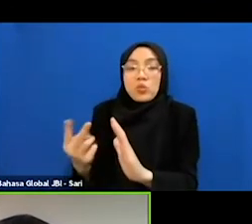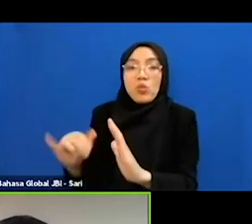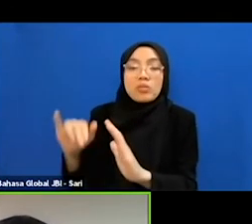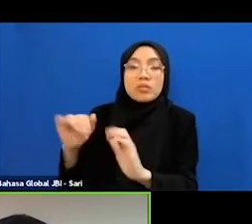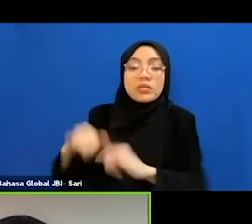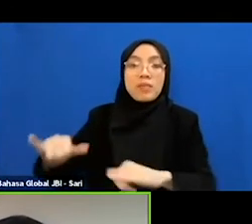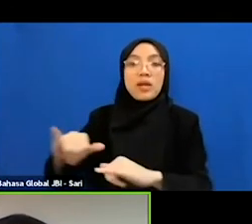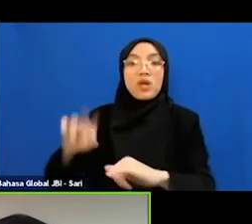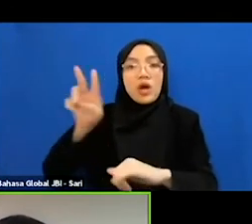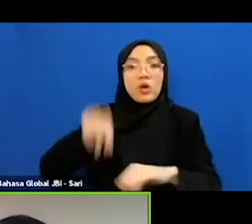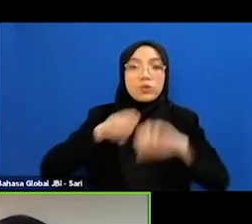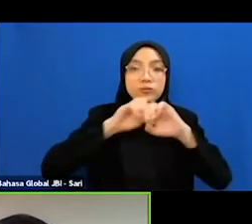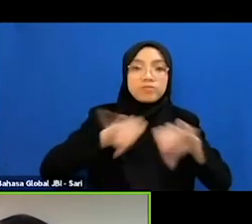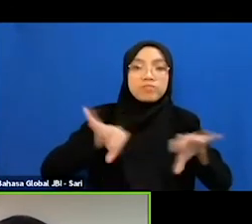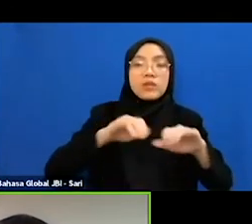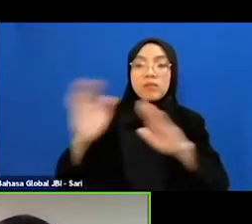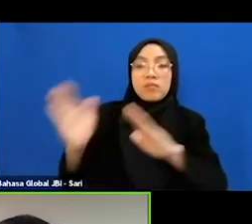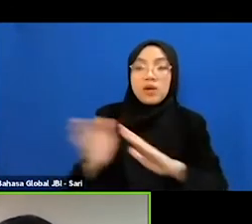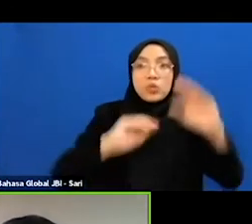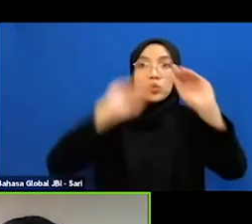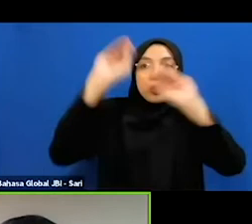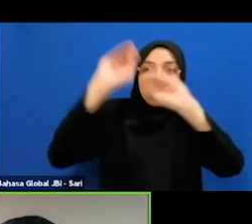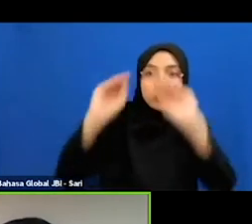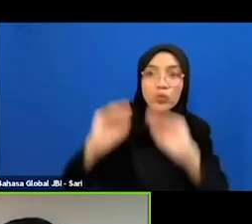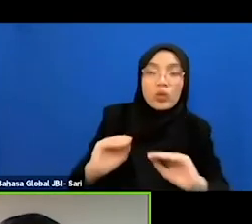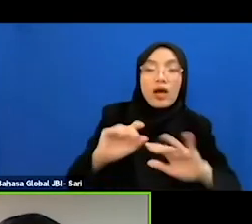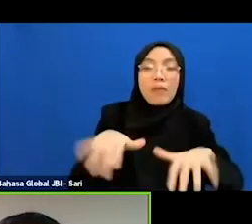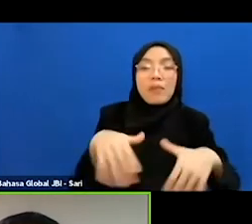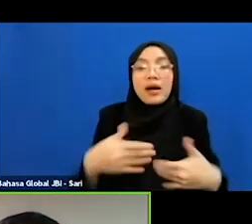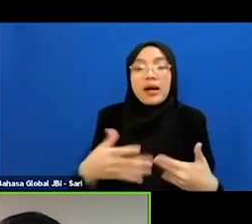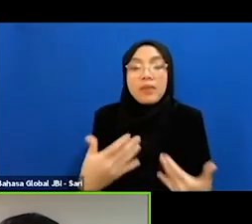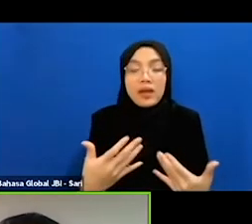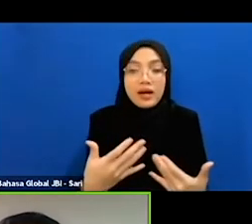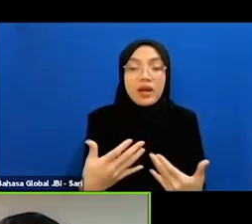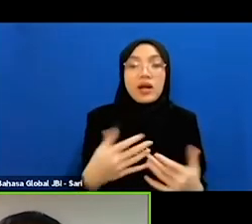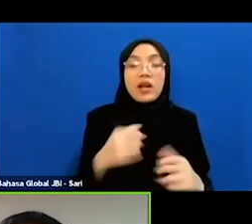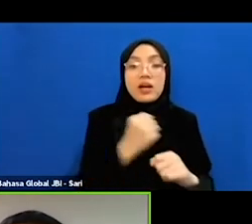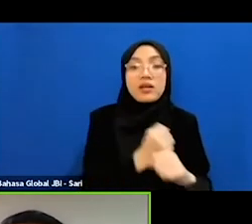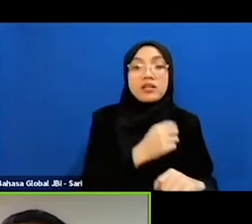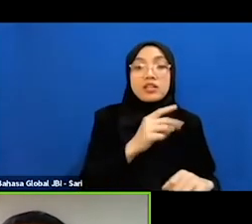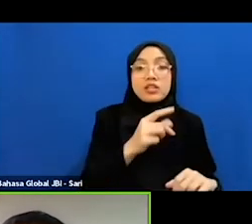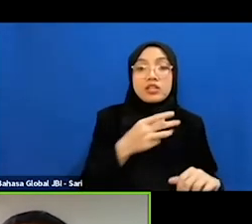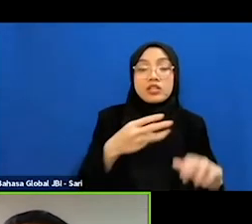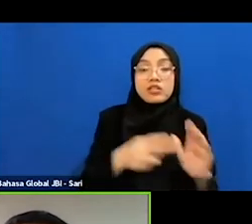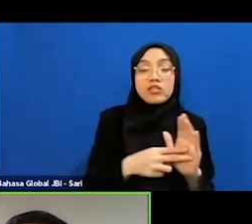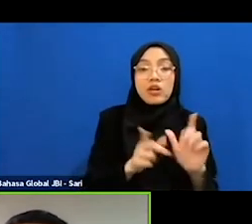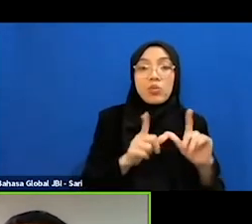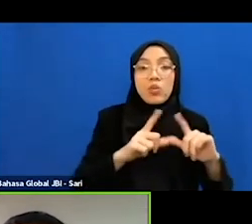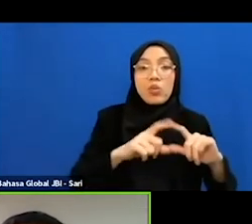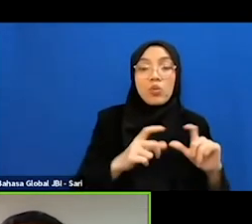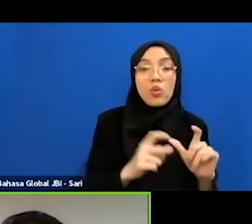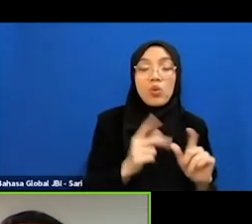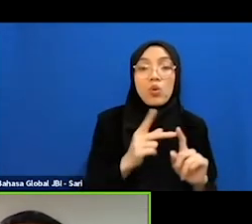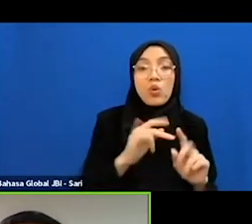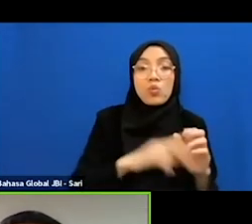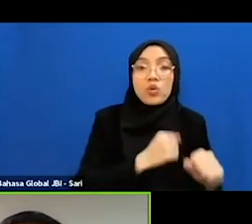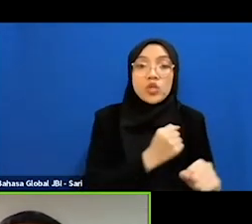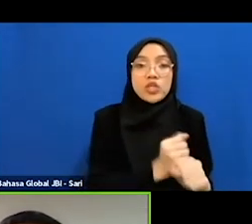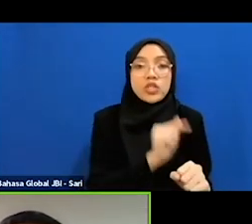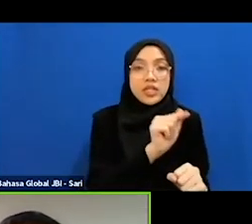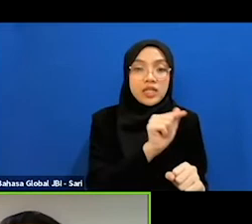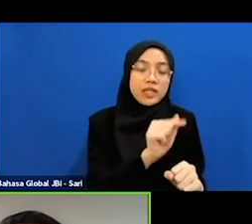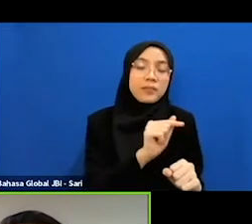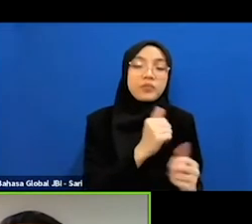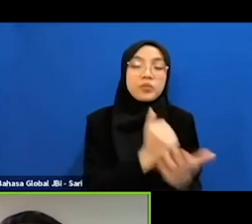bersama-sama mengatur bagaimana supaya antara lain ya greenwashing itu menjadi salah satu